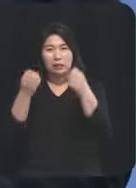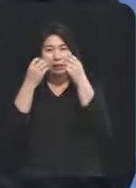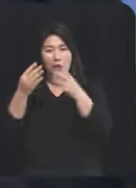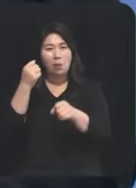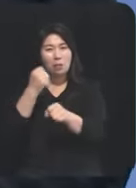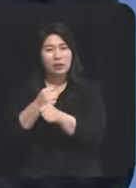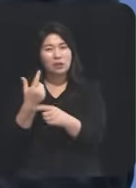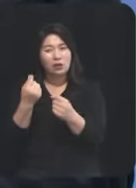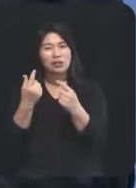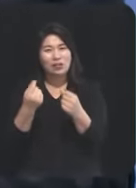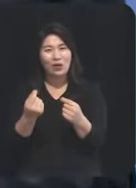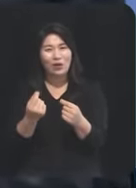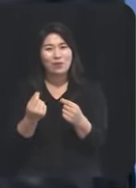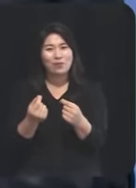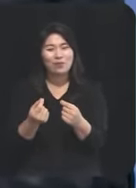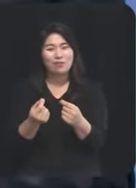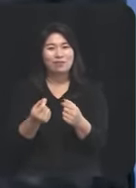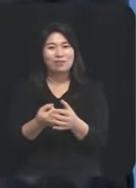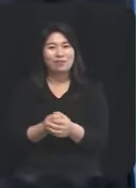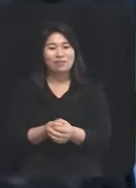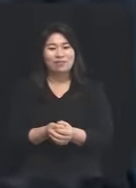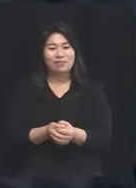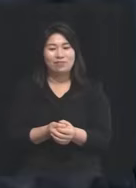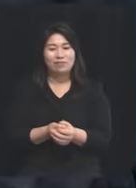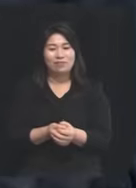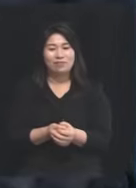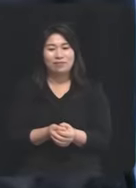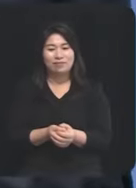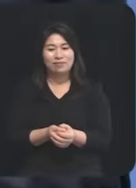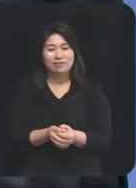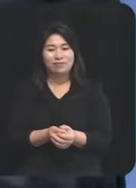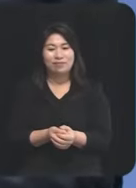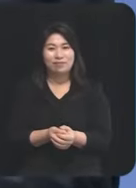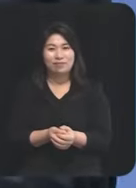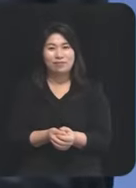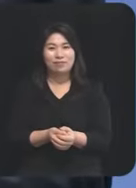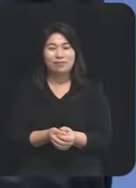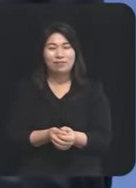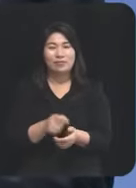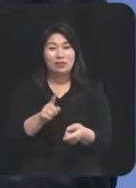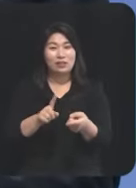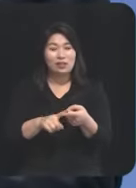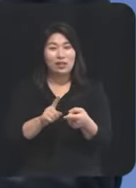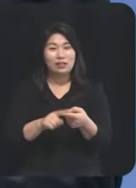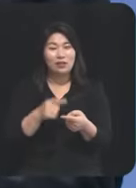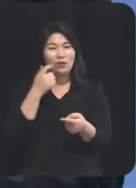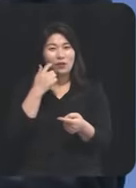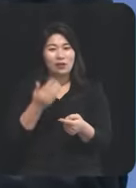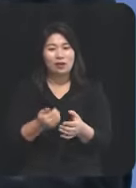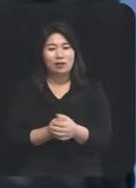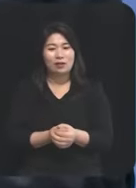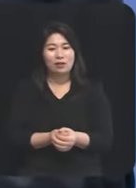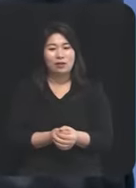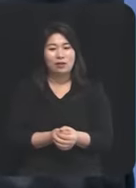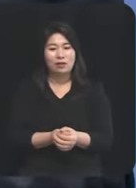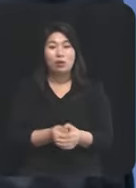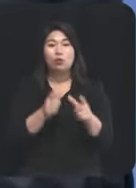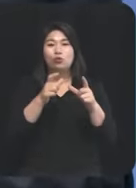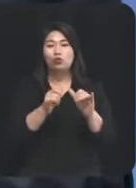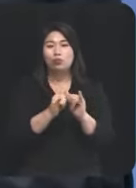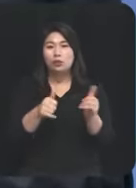것을 만들어낸 것처럼 이렇게 도민들을 호도하고 현혹하고 그런 것인데 그러니까